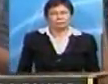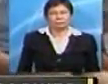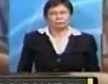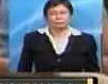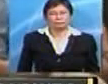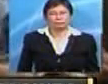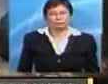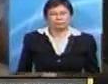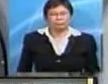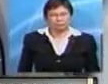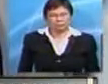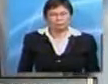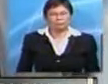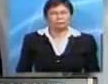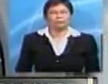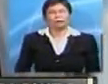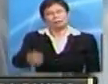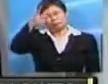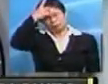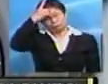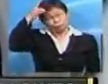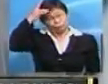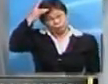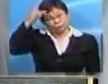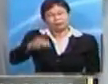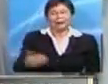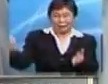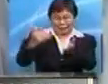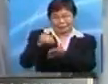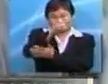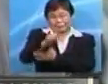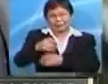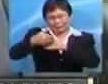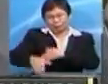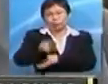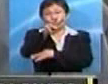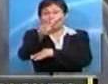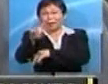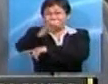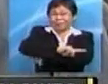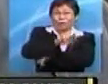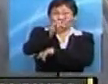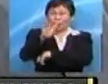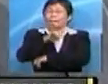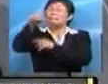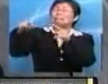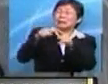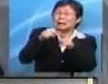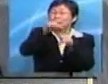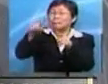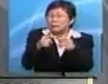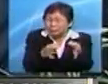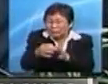Assalamualaikum. Saya Syimah daripada 3 Anjuna. Datuk Sri, sekali lagi saya ingin bertanya setelah 24 hari, bila agaknya